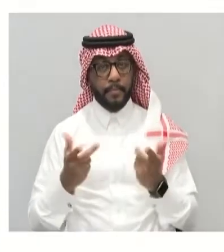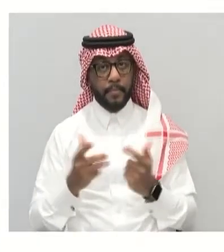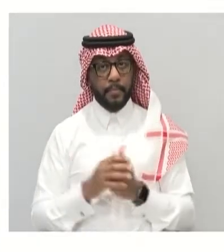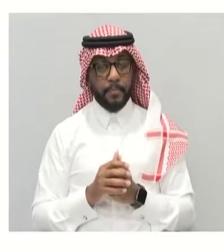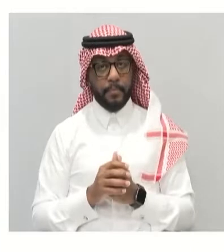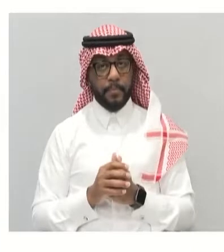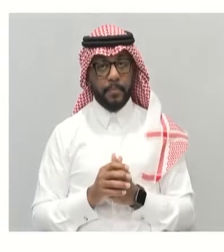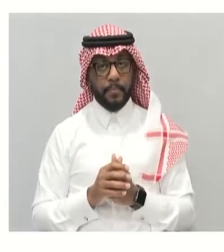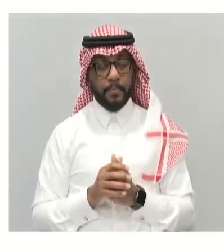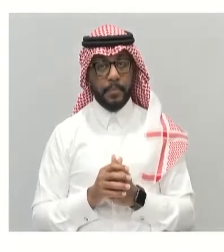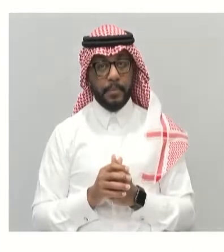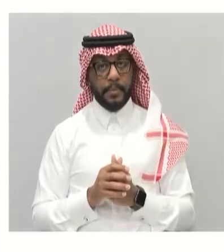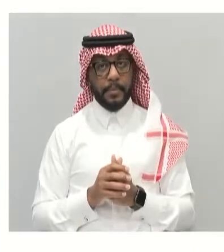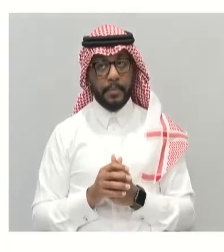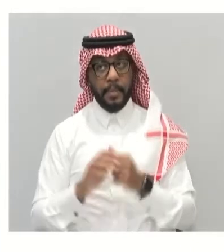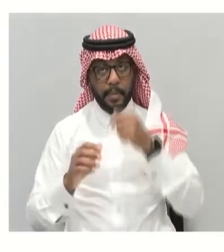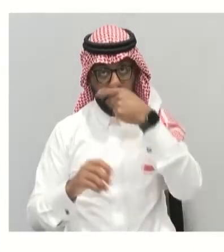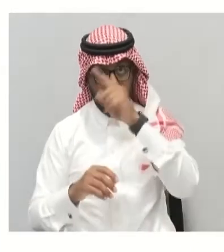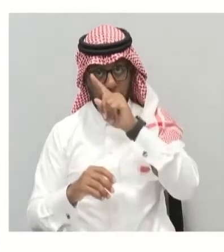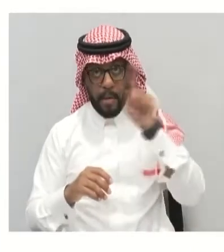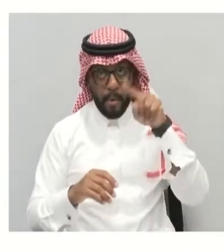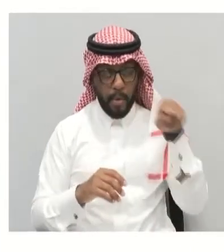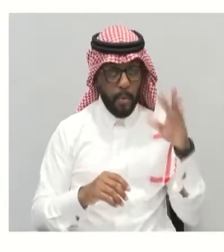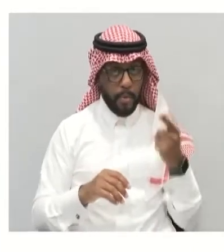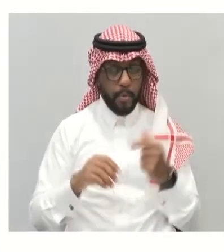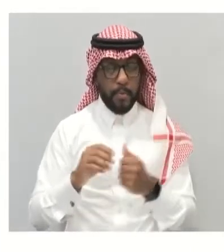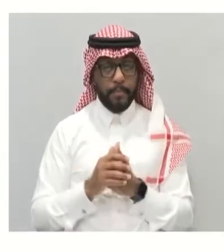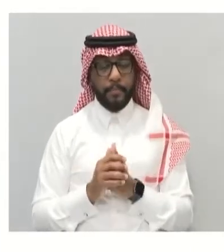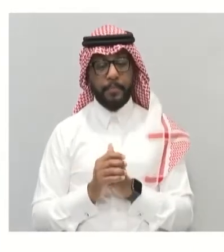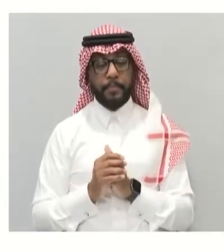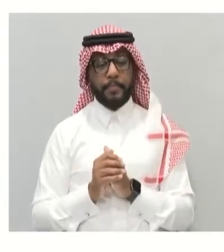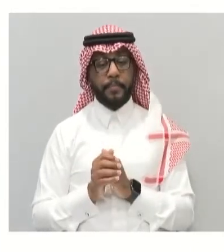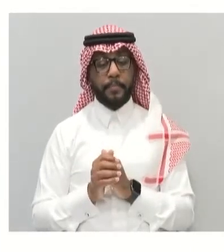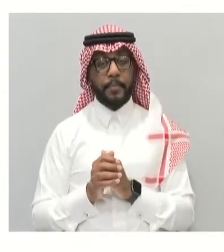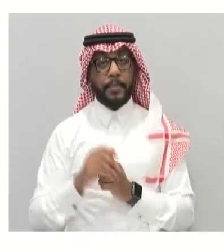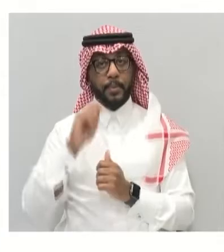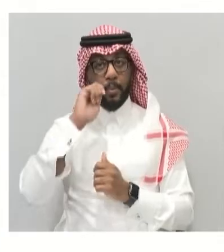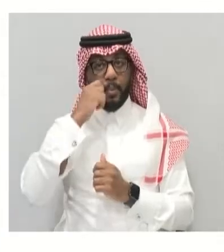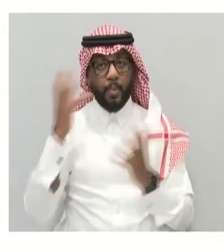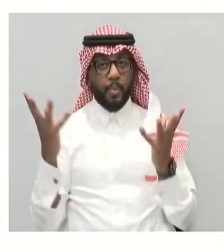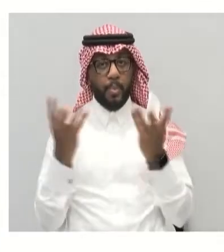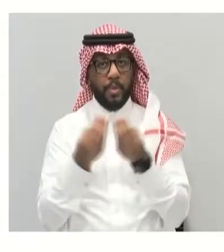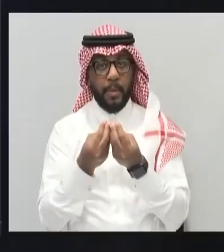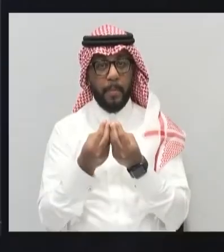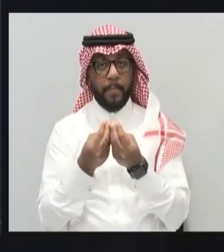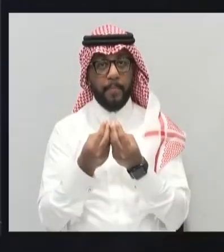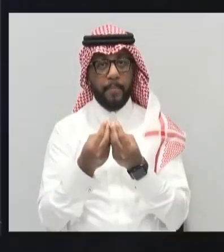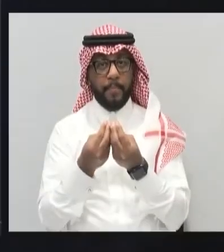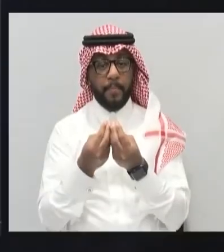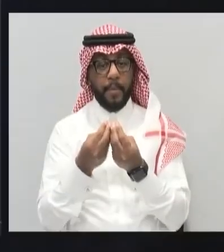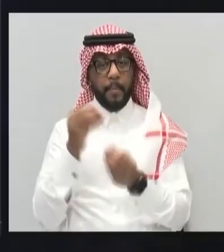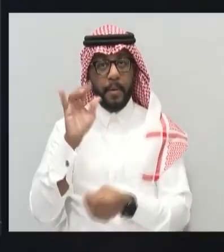مشجعين هل هو مفرد او مثنى او جمع نعم هو جمع مذكر سالم جمع المذكر السالم ينصب